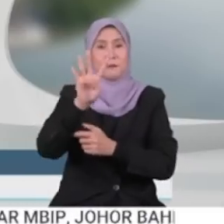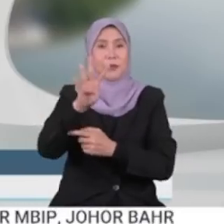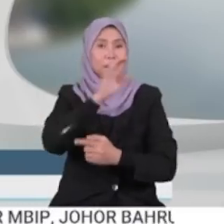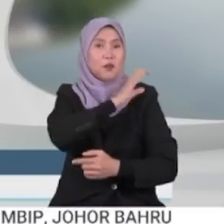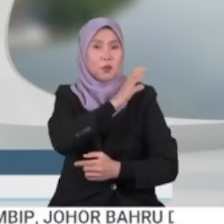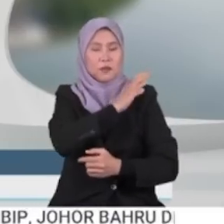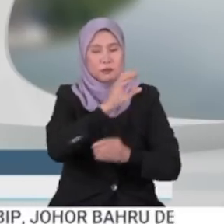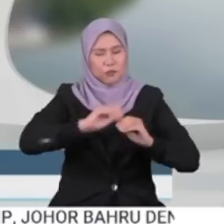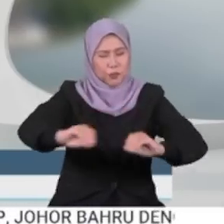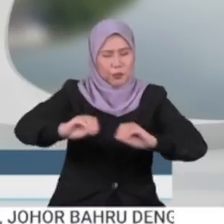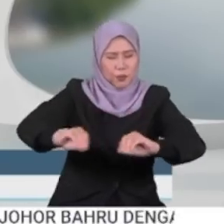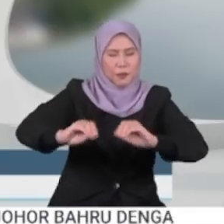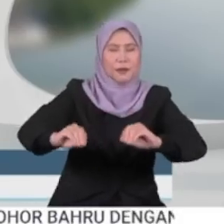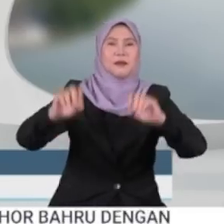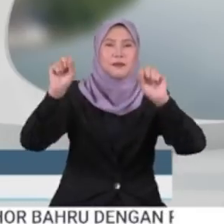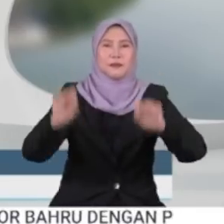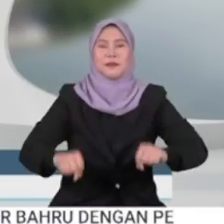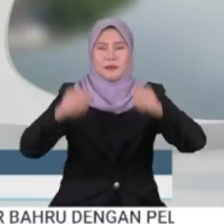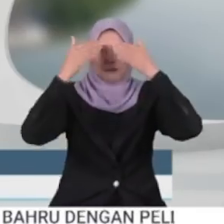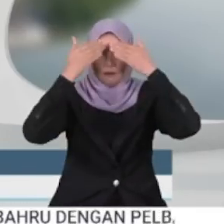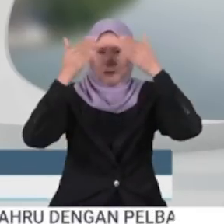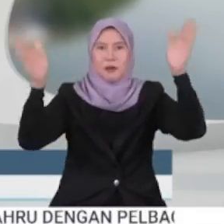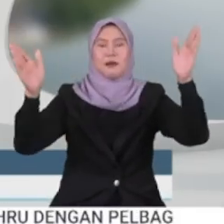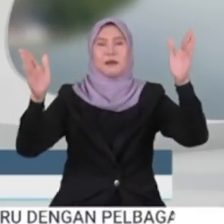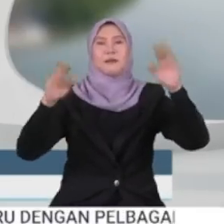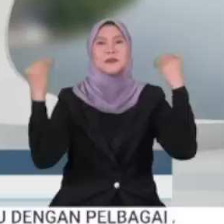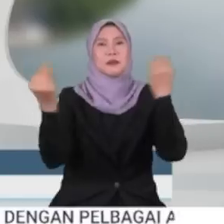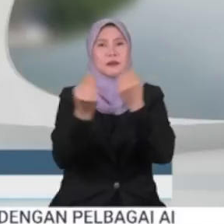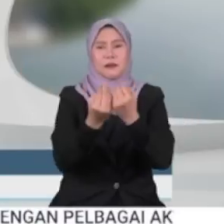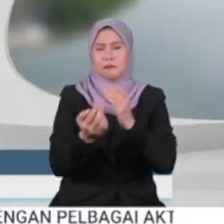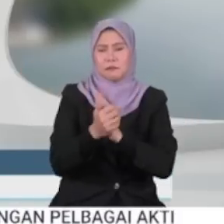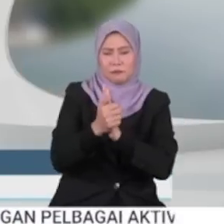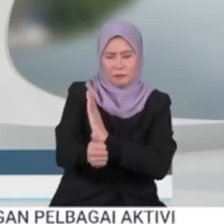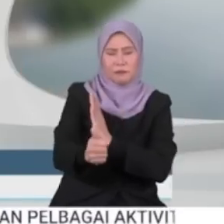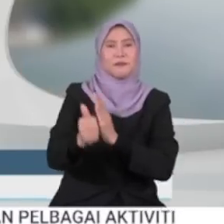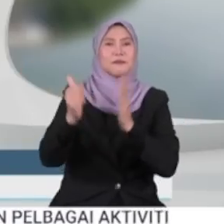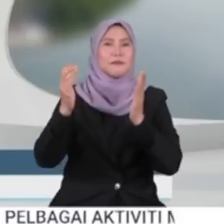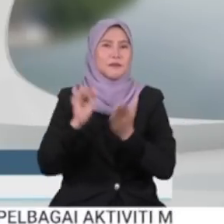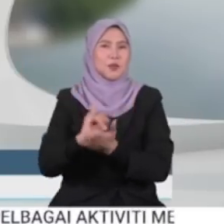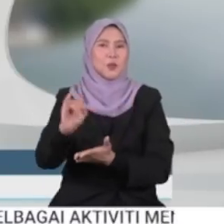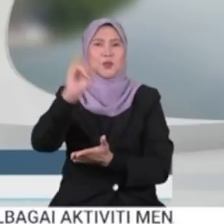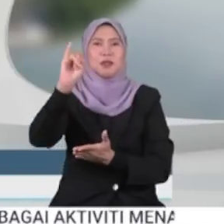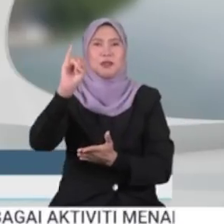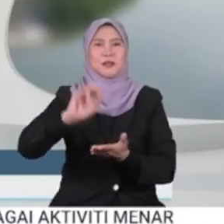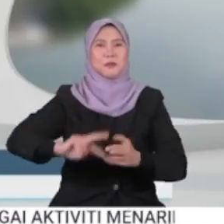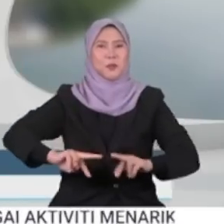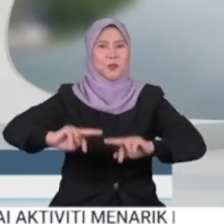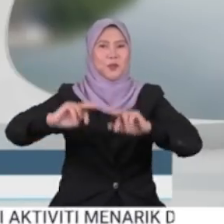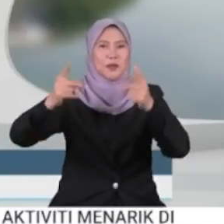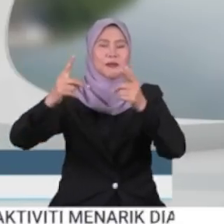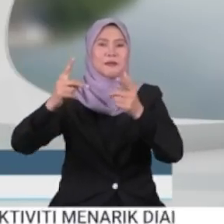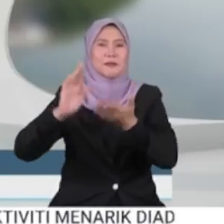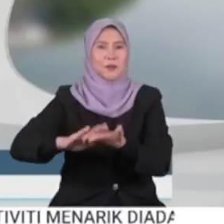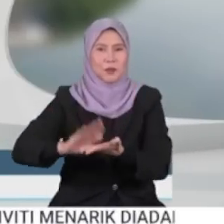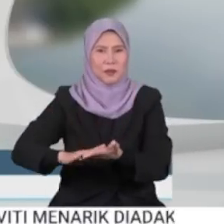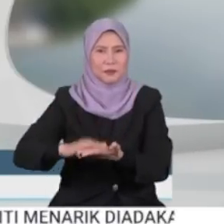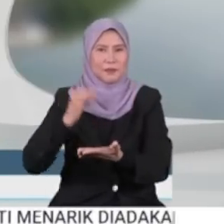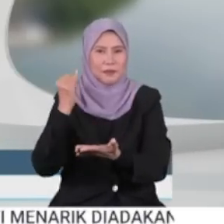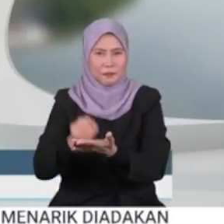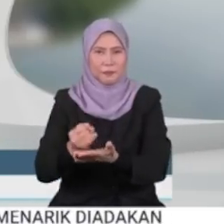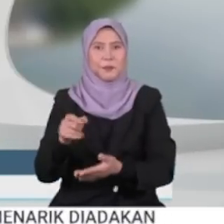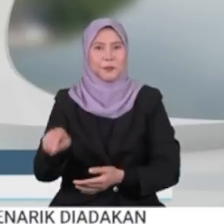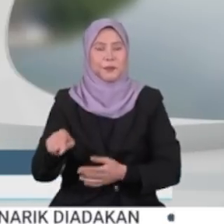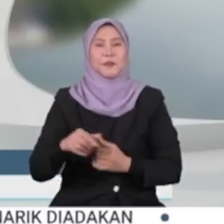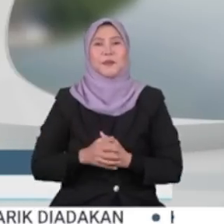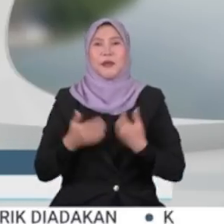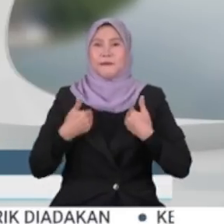jurulatih itu sedikit sebanyak membuka mata masyarakat mengenai kebolehan penghuni institusi pemulihan tersebut. Dulis Simon